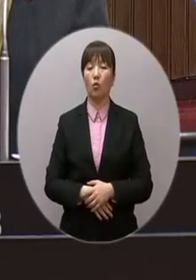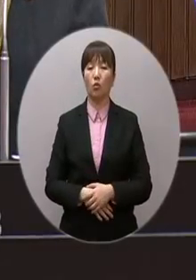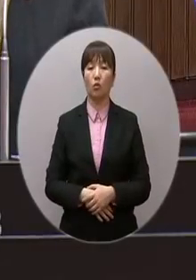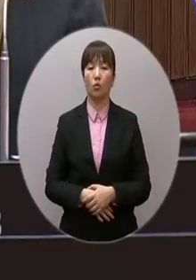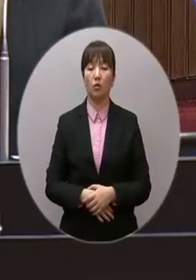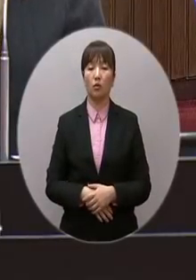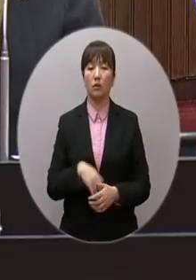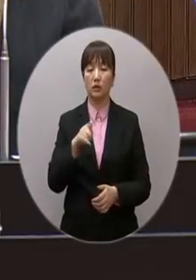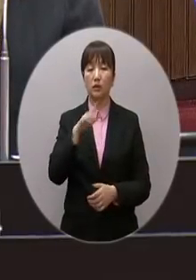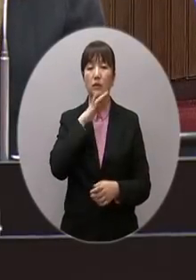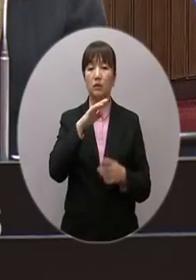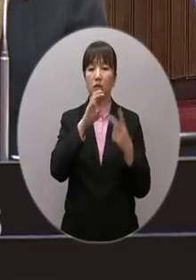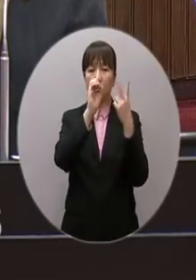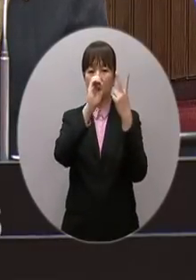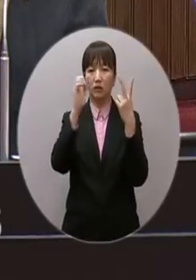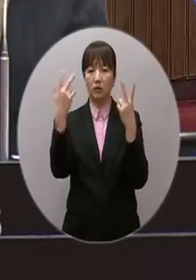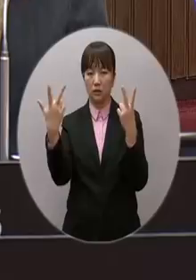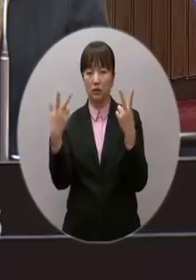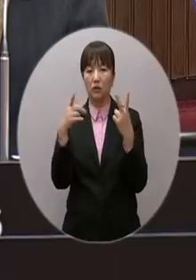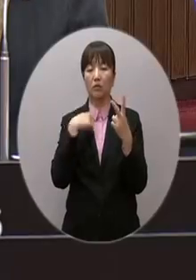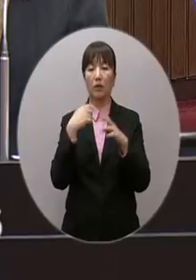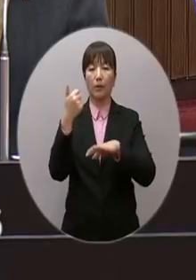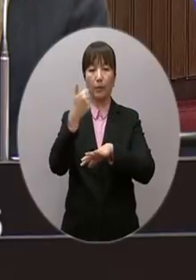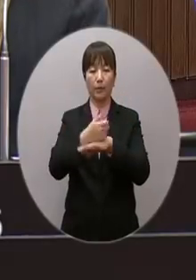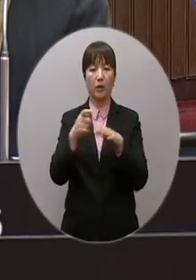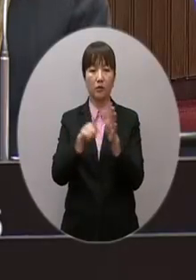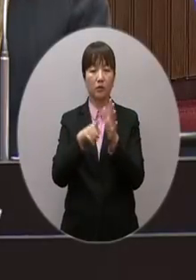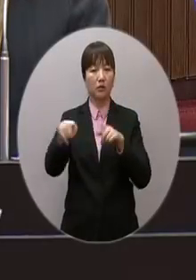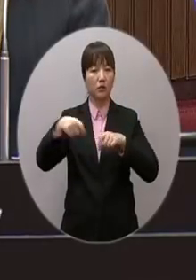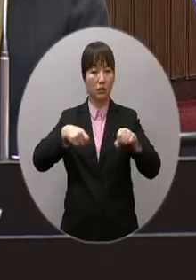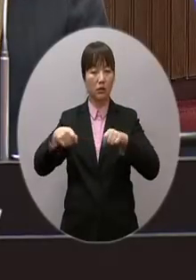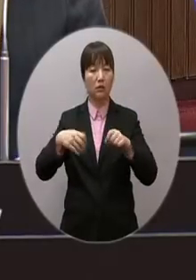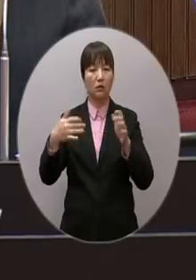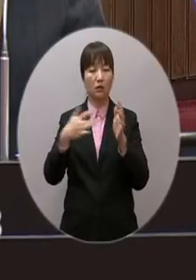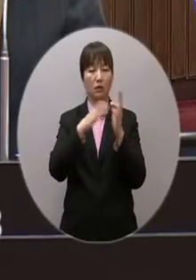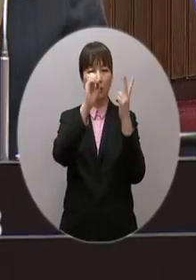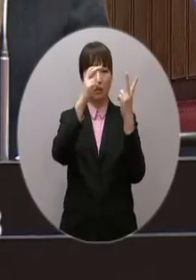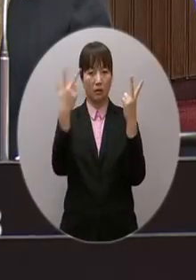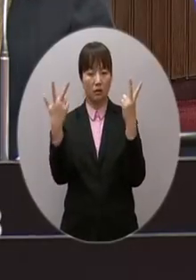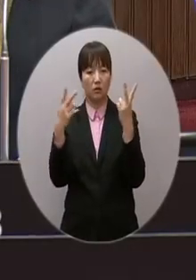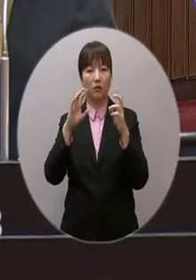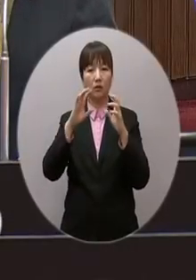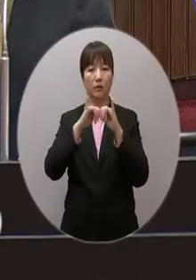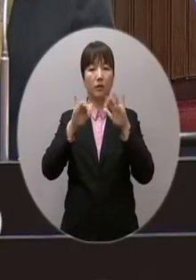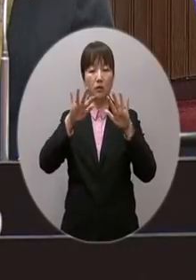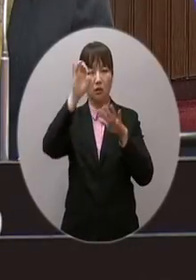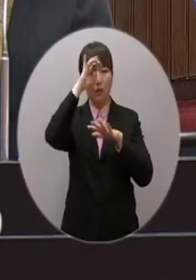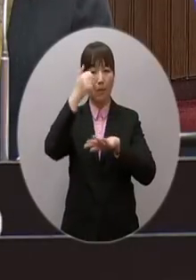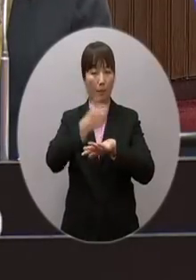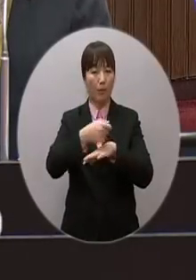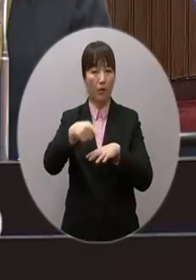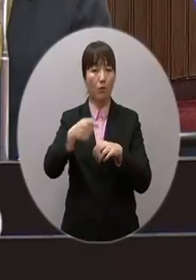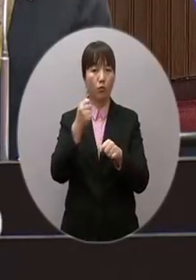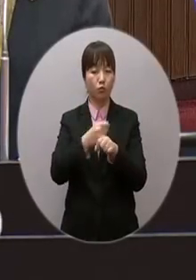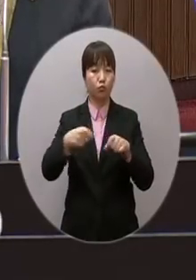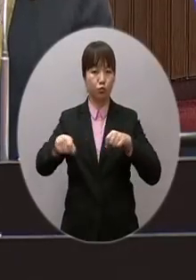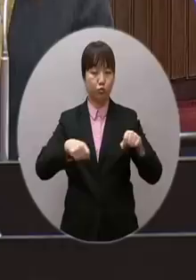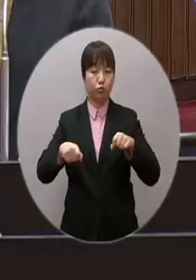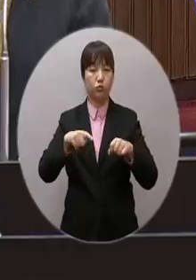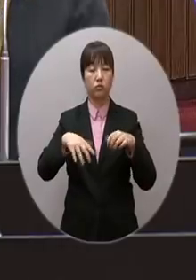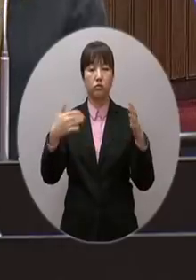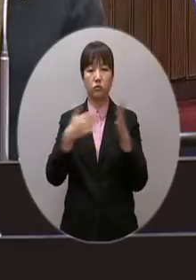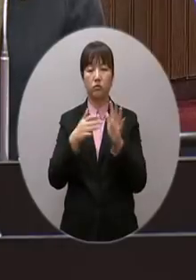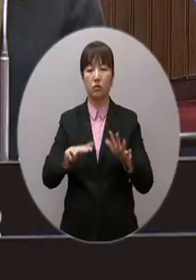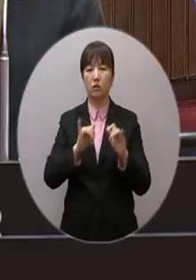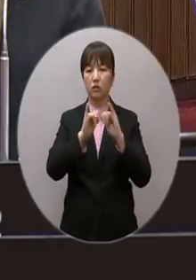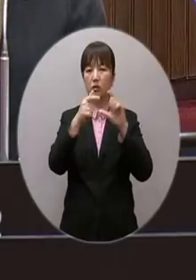了解一点。 这个是2007年我们执政的时候做的啦。啊，2007年执政的时候做这个部分是目前认为好用